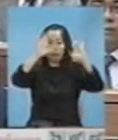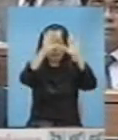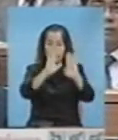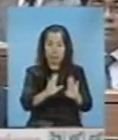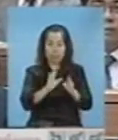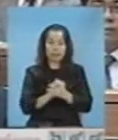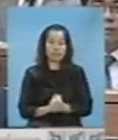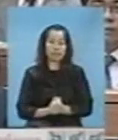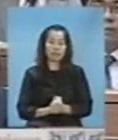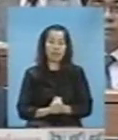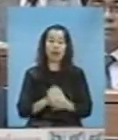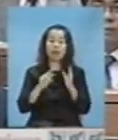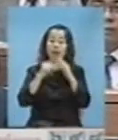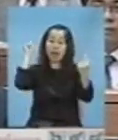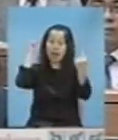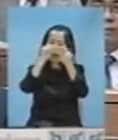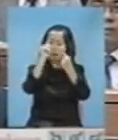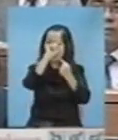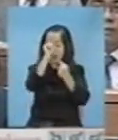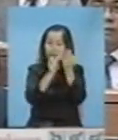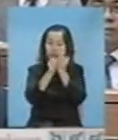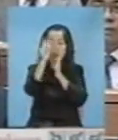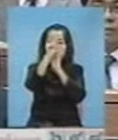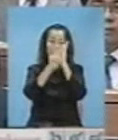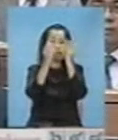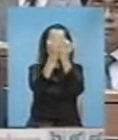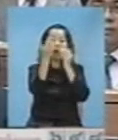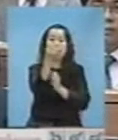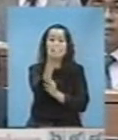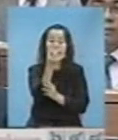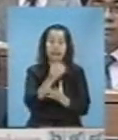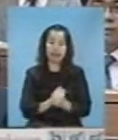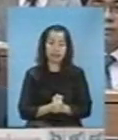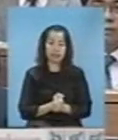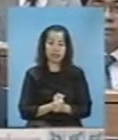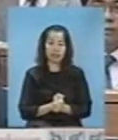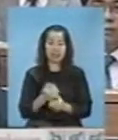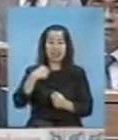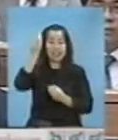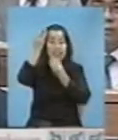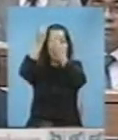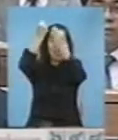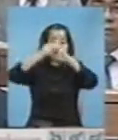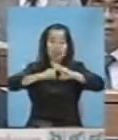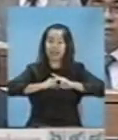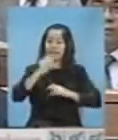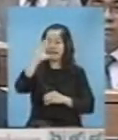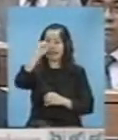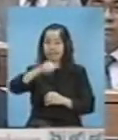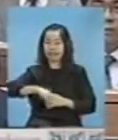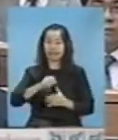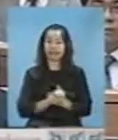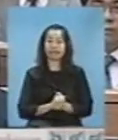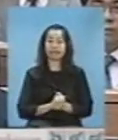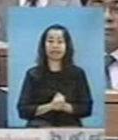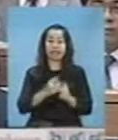ว่าเป้าหมายที่แท้จริงประการหนึ่งของการแก้รัฐนูลเที่ยวนี้คืออะไรและไม่ใช่จินตนาการ